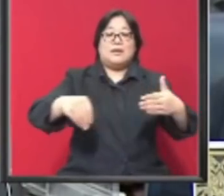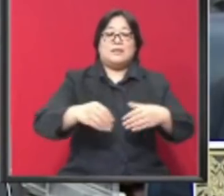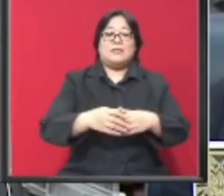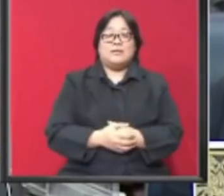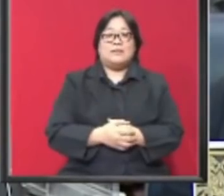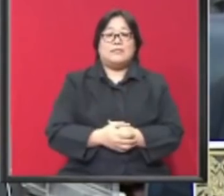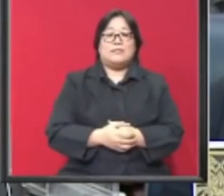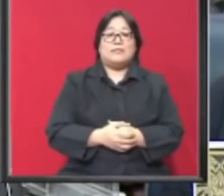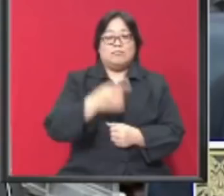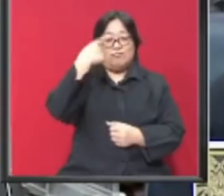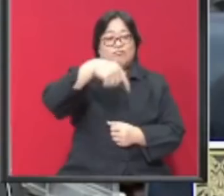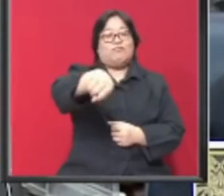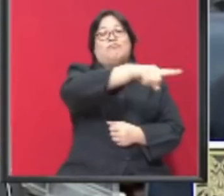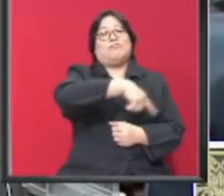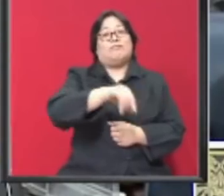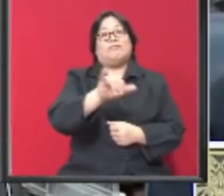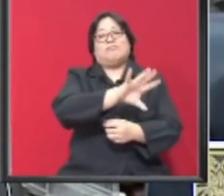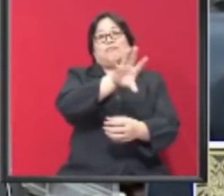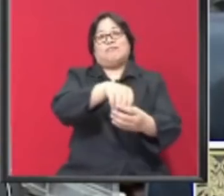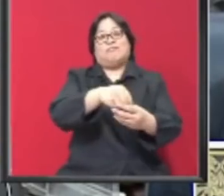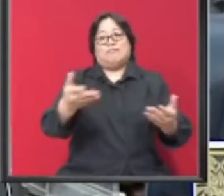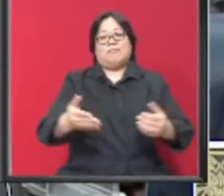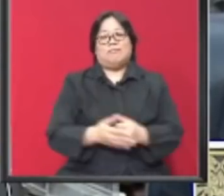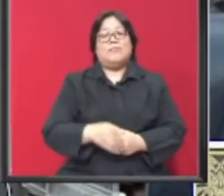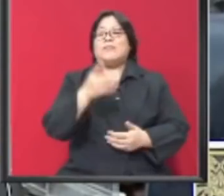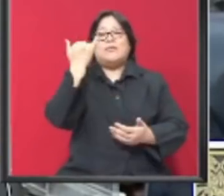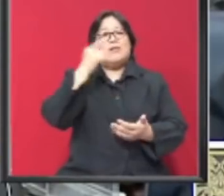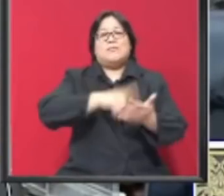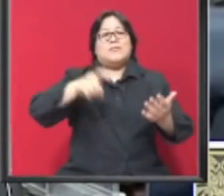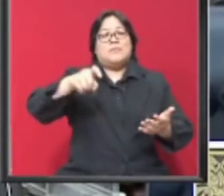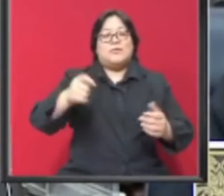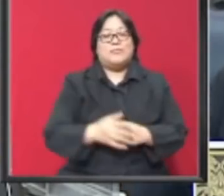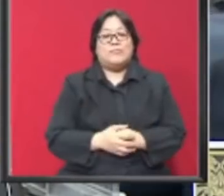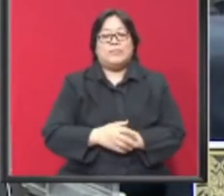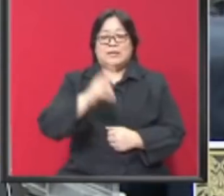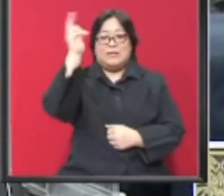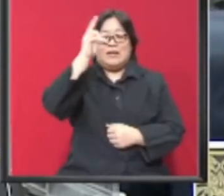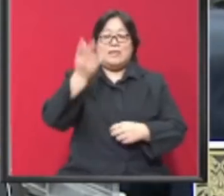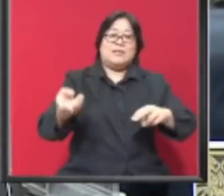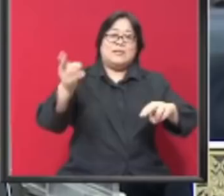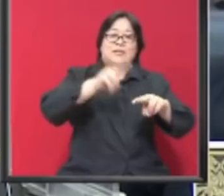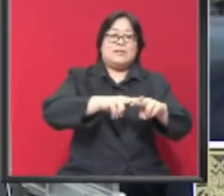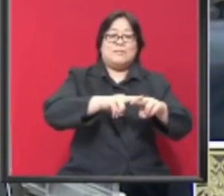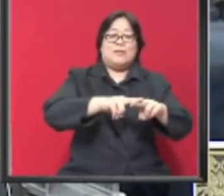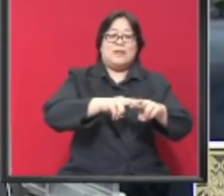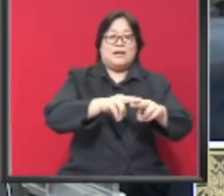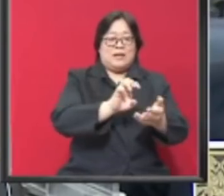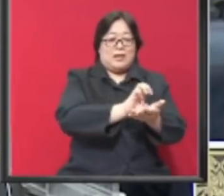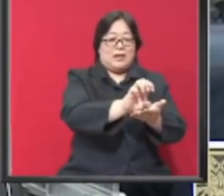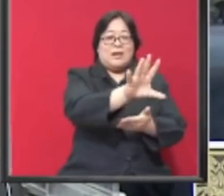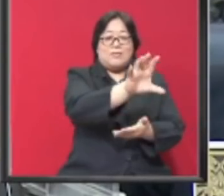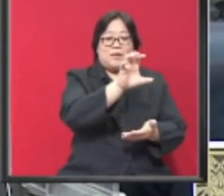sekaligus kepada mereka apa perlunya dan Menambah pendapatan mereka